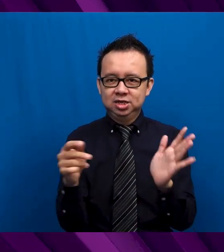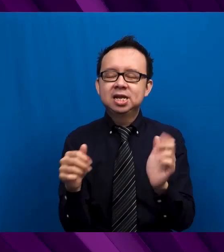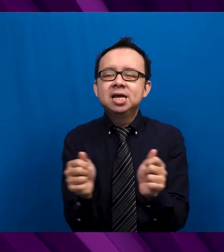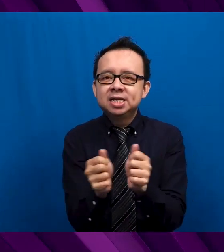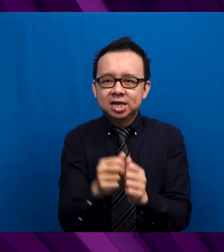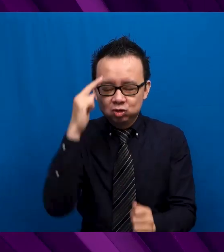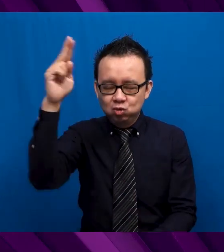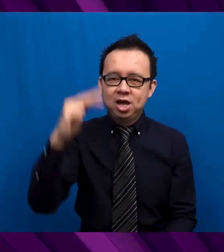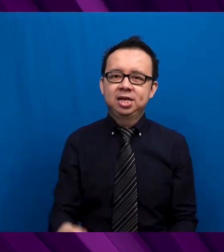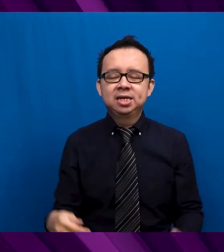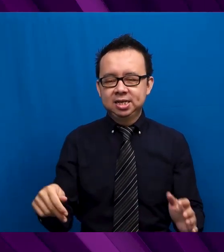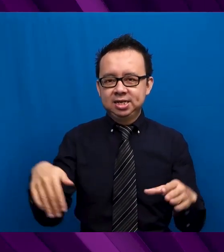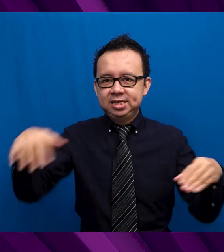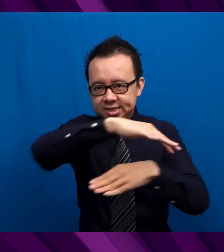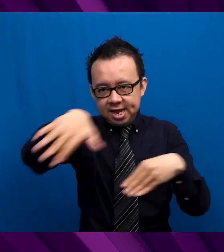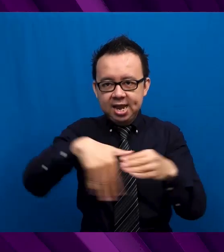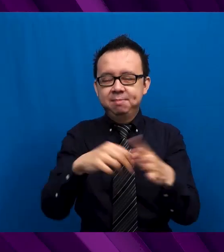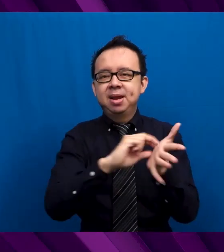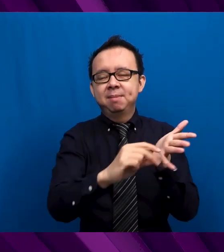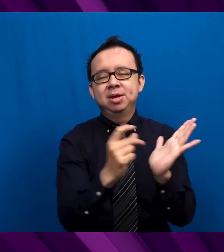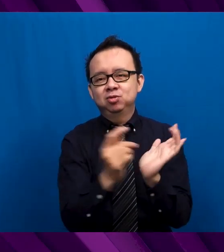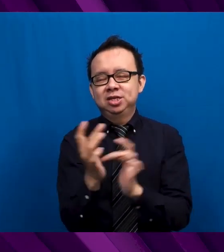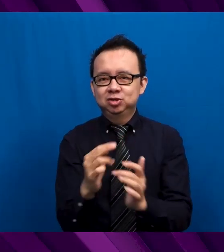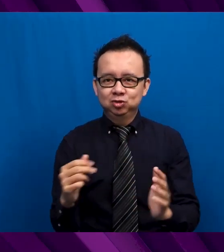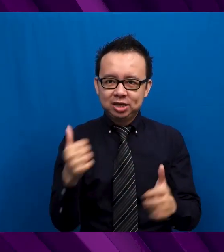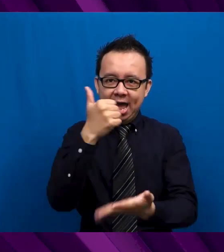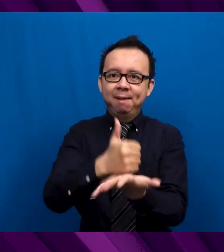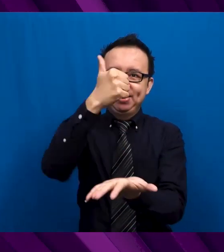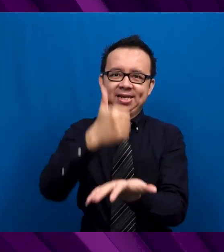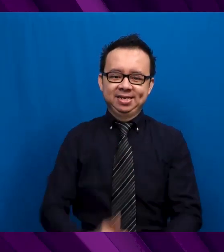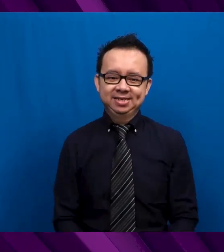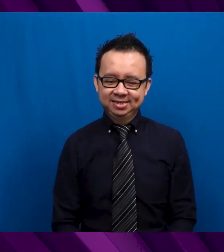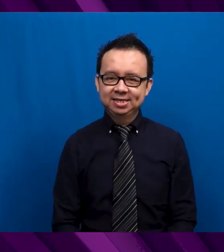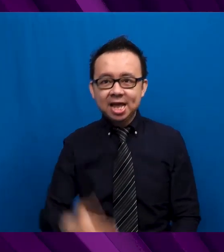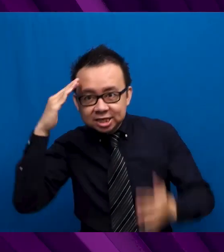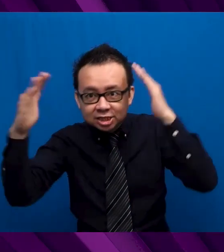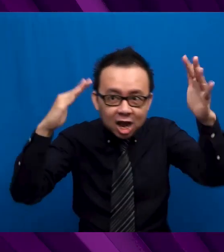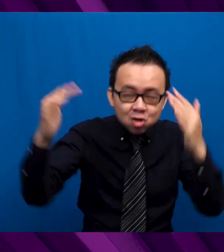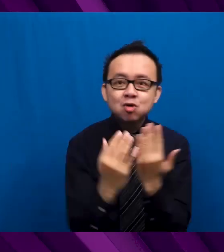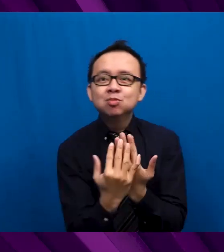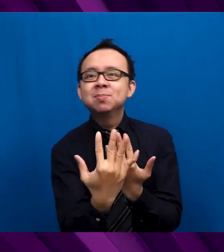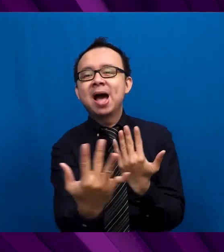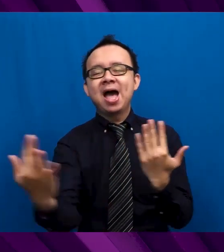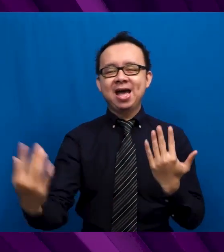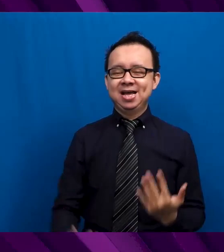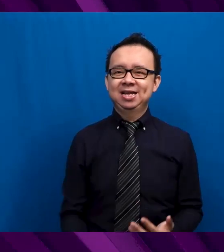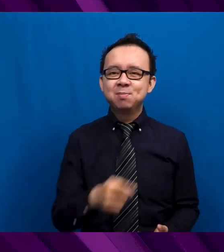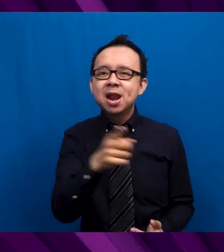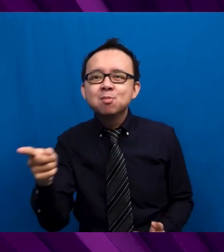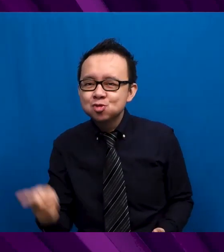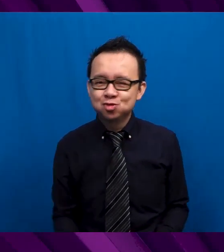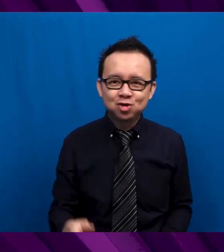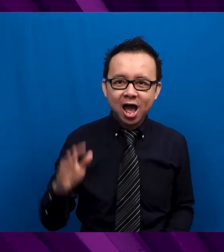dalam hadirat-Mu dalam nama Tuhan Yesus. Amin. Haleluya. Shalom jemaat yang terkasih dimanapun Anda